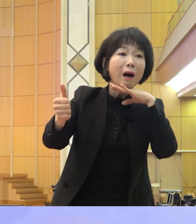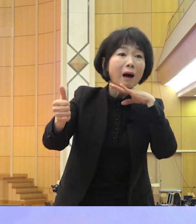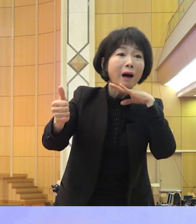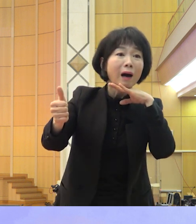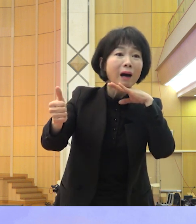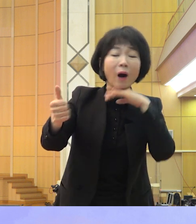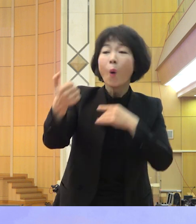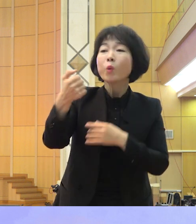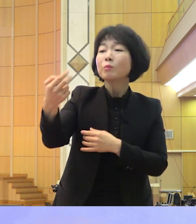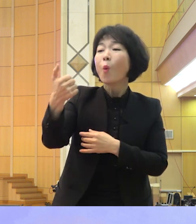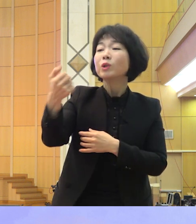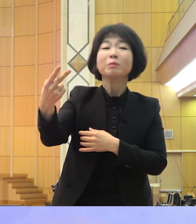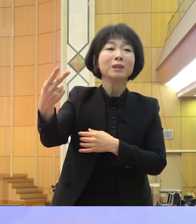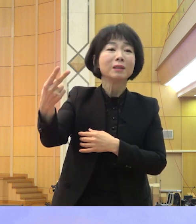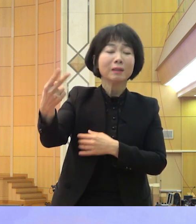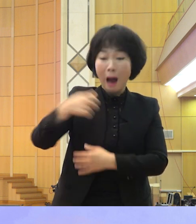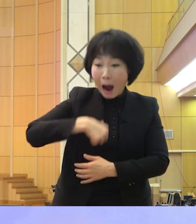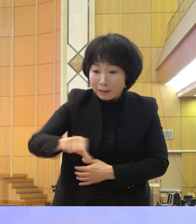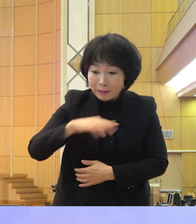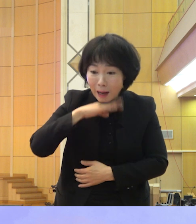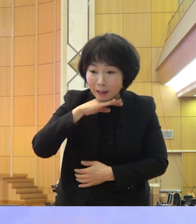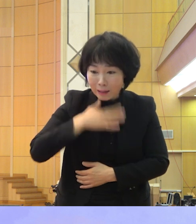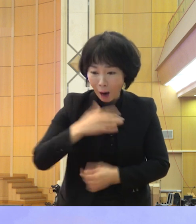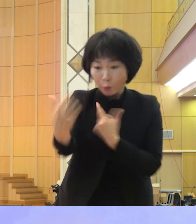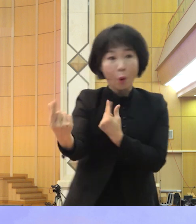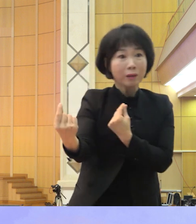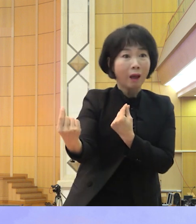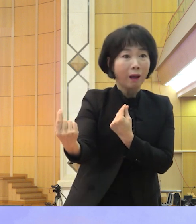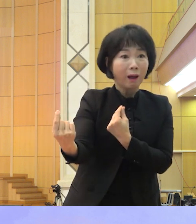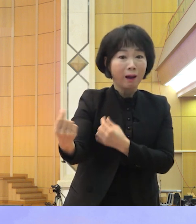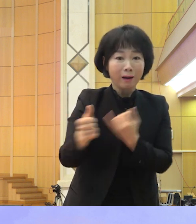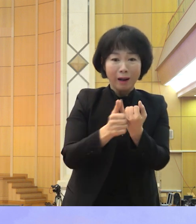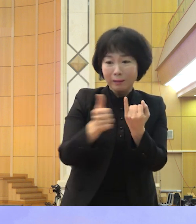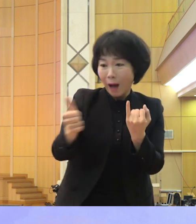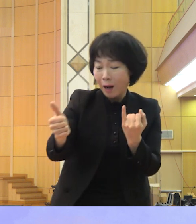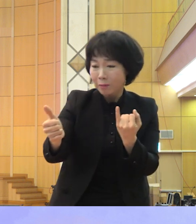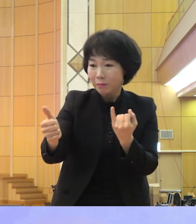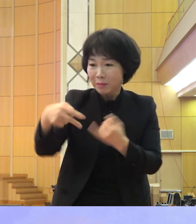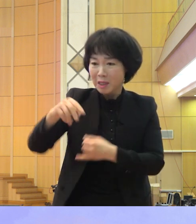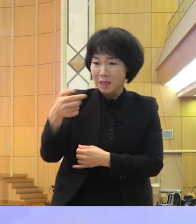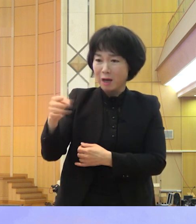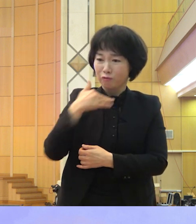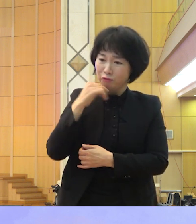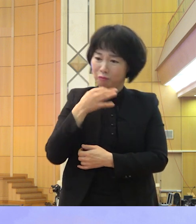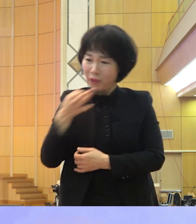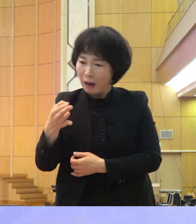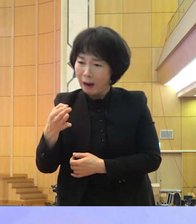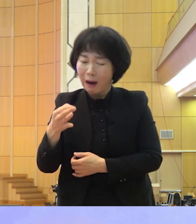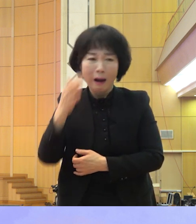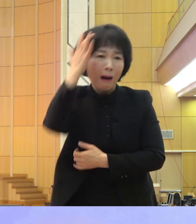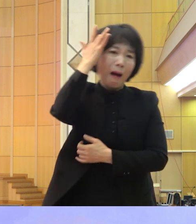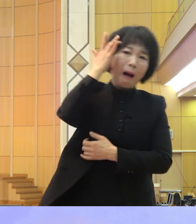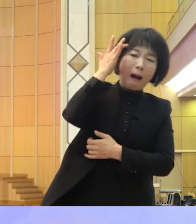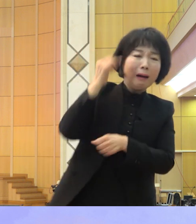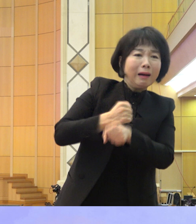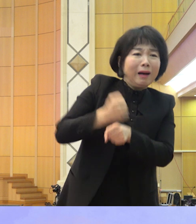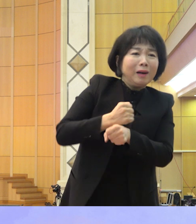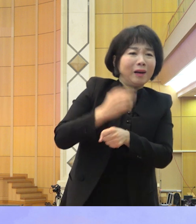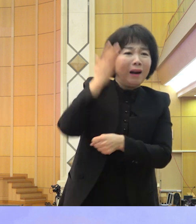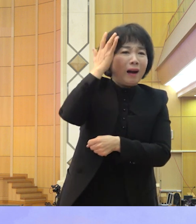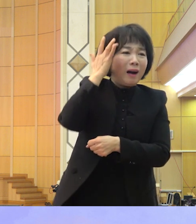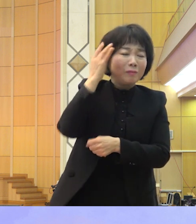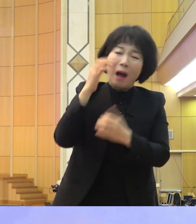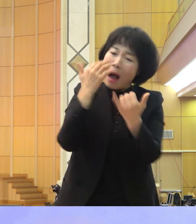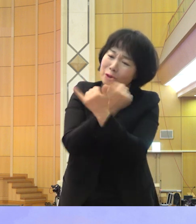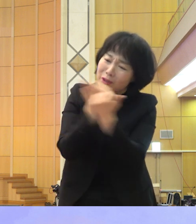분, 그 아들이 저 나이하고 똑같은데 신랑 누구누구 군과 그래야 되는지, 신랑 누구누구 아저씨와 그래야